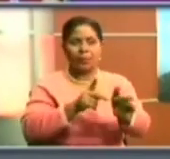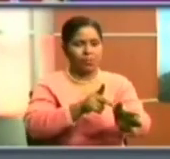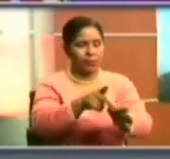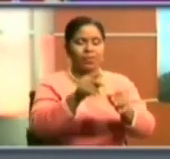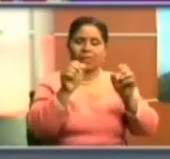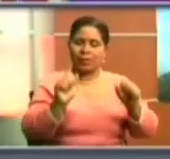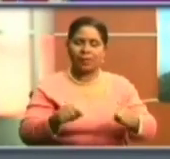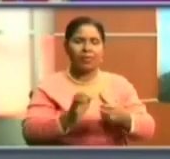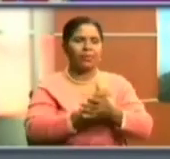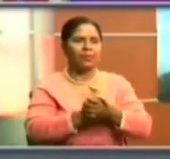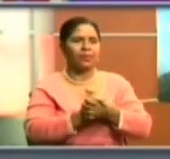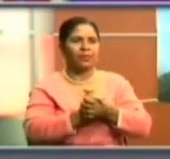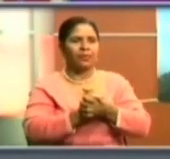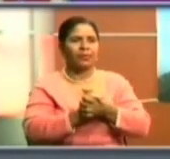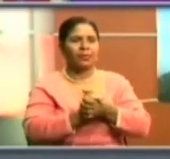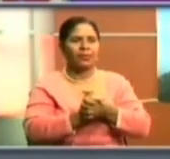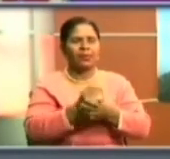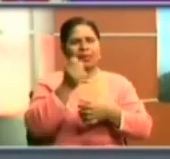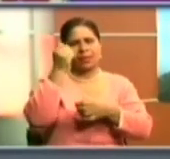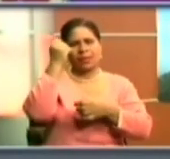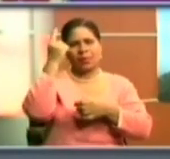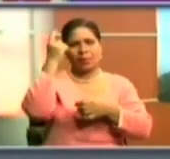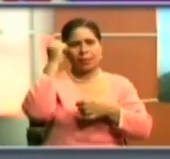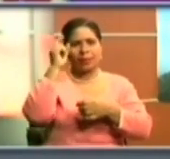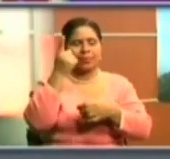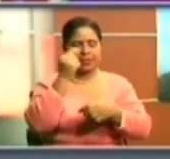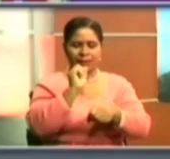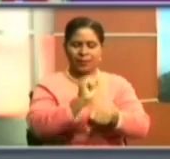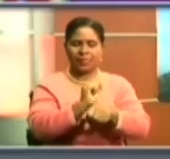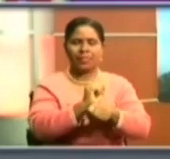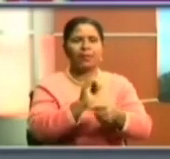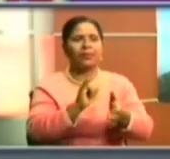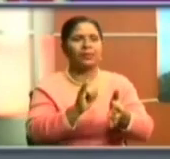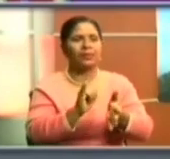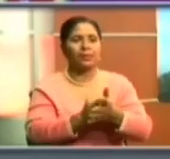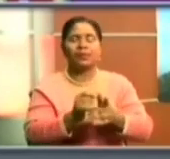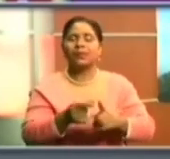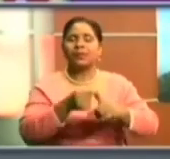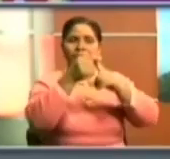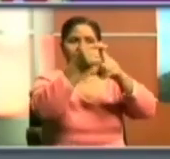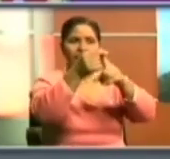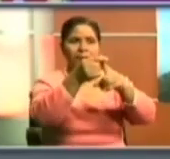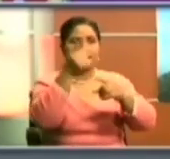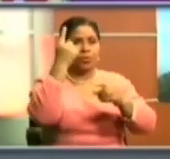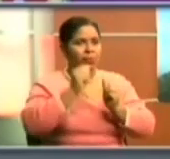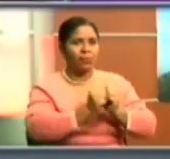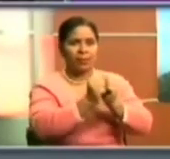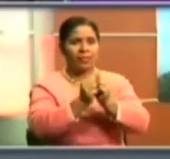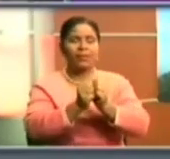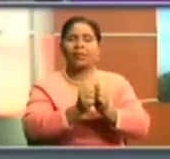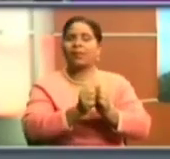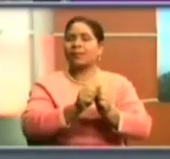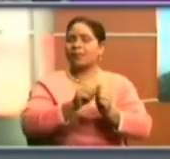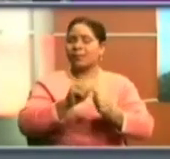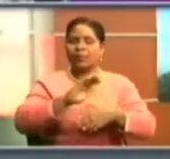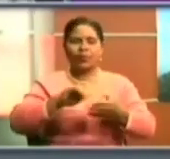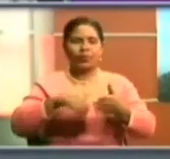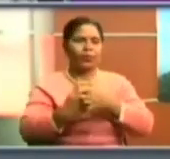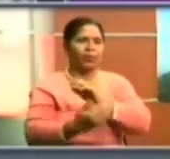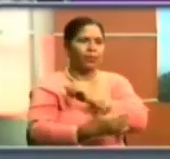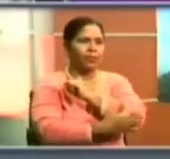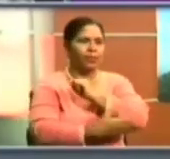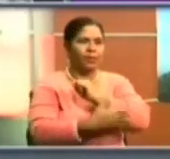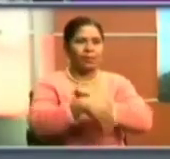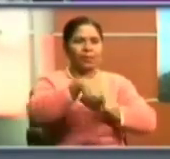professionnelle. Donc, il faut que nous comprenions son instrument qui est essentiel pour ensemble l'État. Environ 20 000